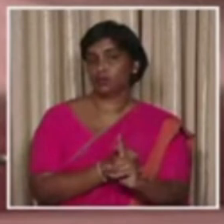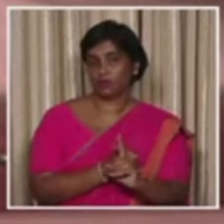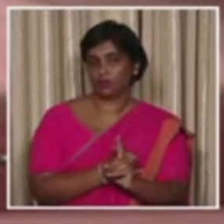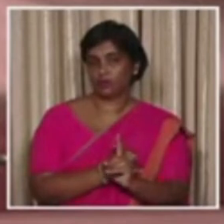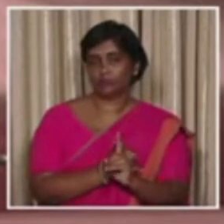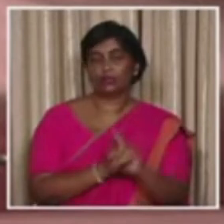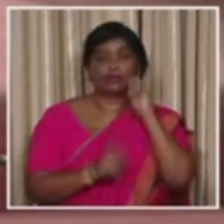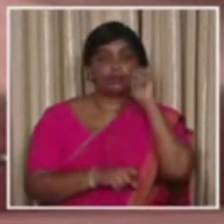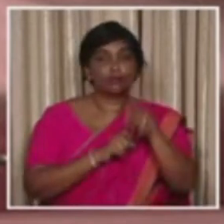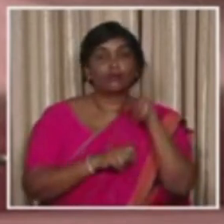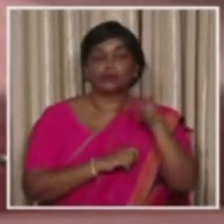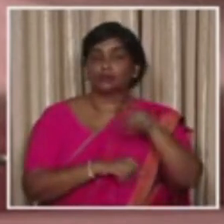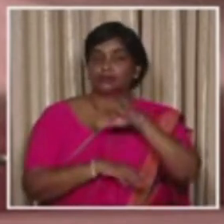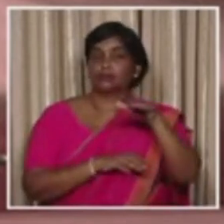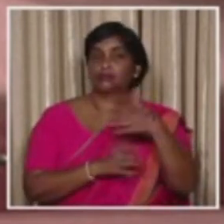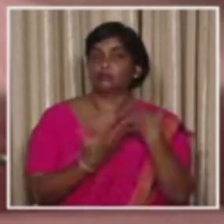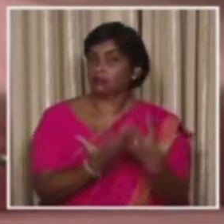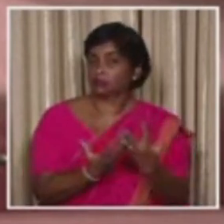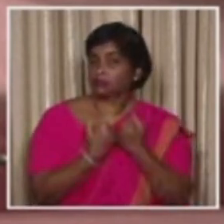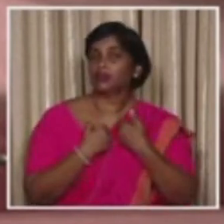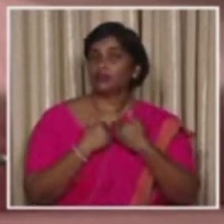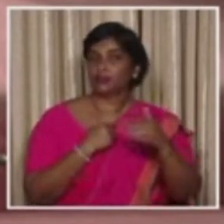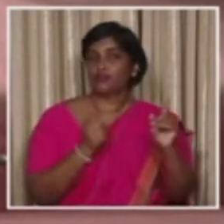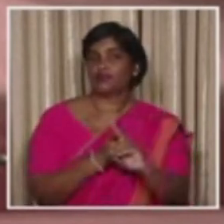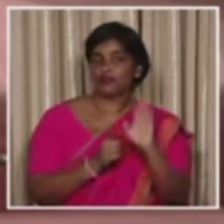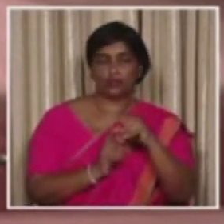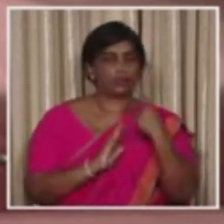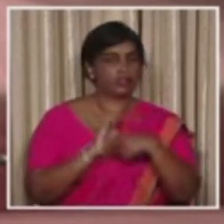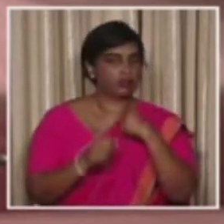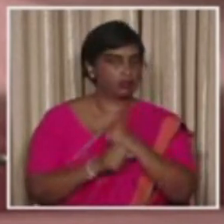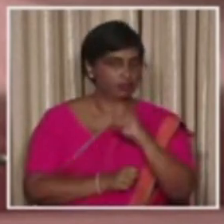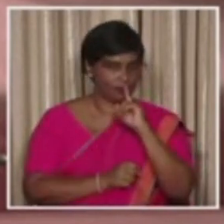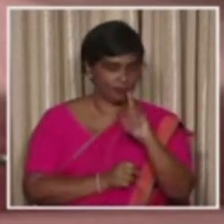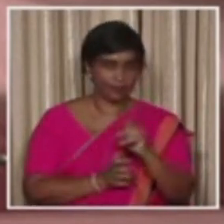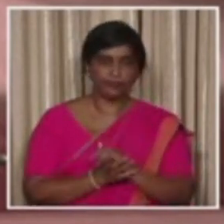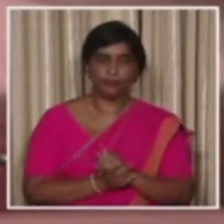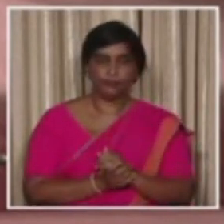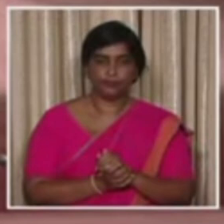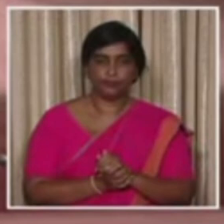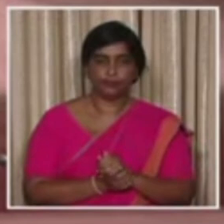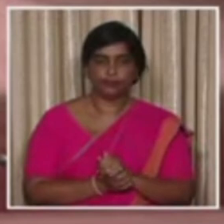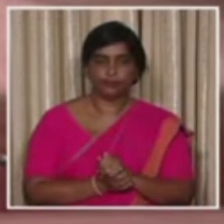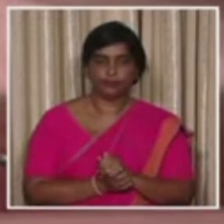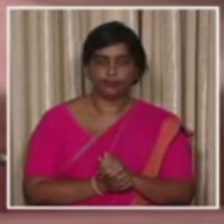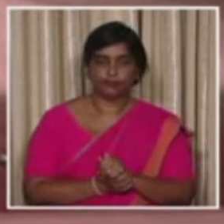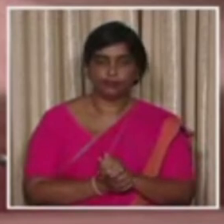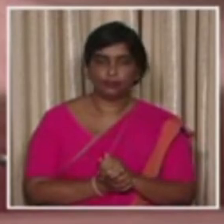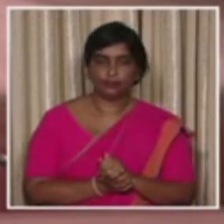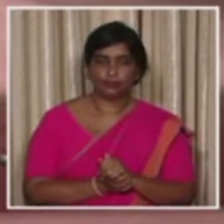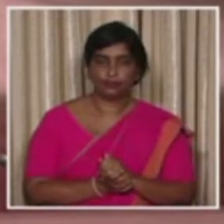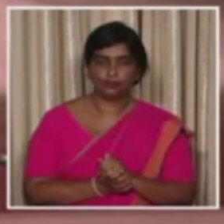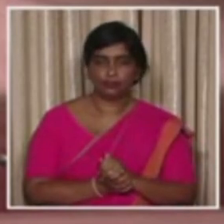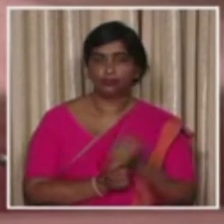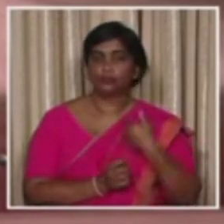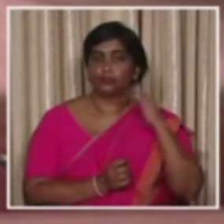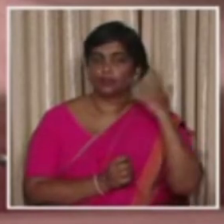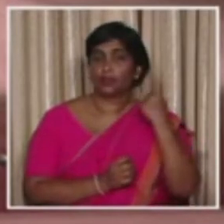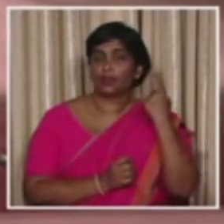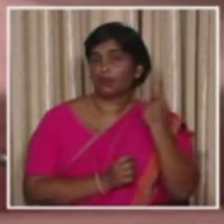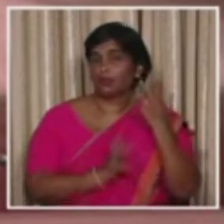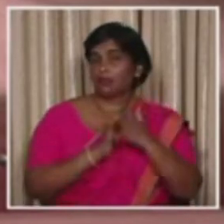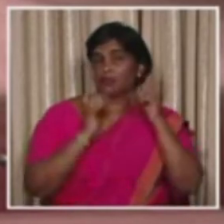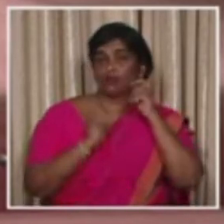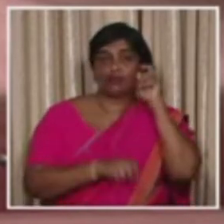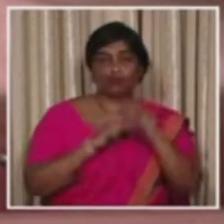செய்கின்றோம் என்றார்கள். ஆனால் என்ன நடந்தது? ஆயிரக்கணக்கிலே, லட்சக்கணக்கிலே மக்கள் காணாமலாக்கப்பட்டு, கொலை செய்யப்பட்டு,